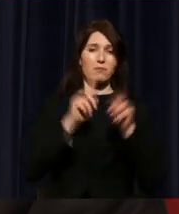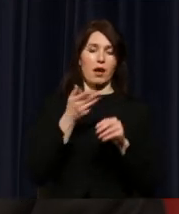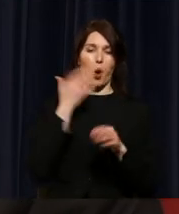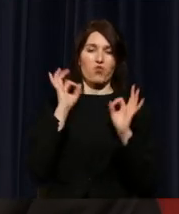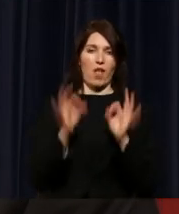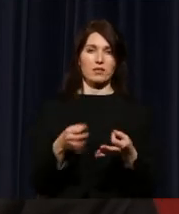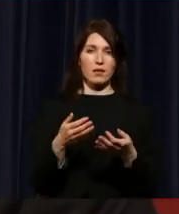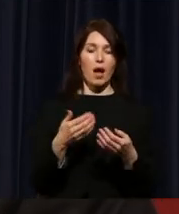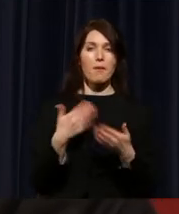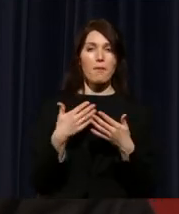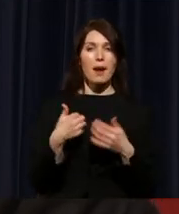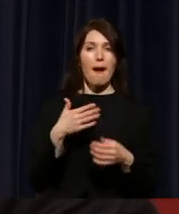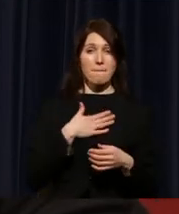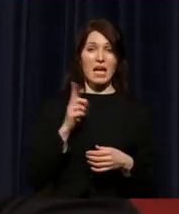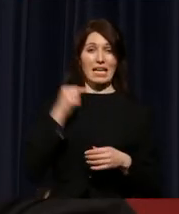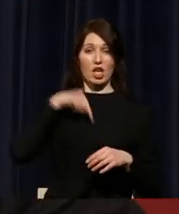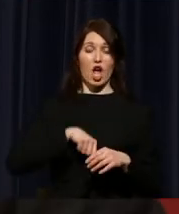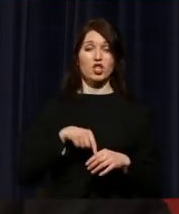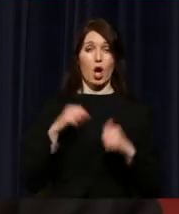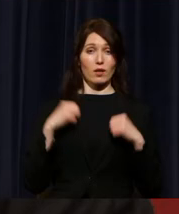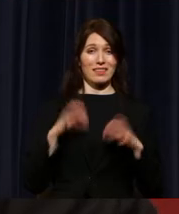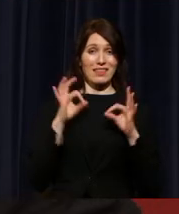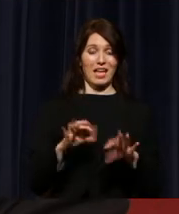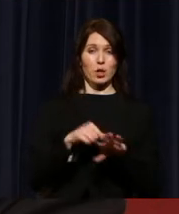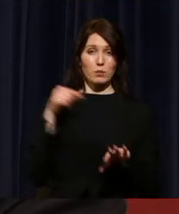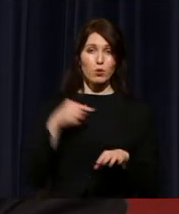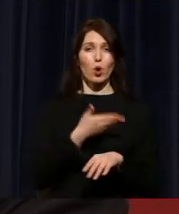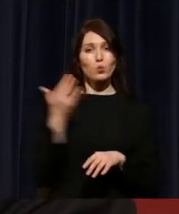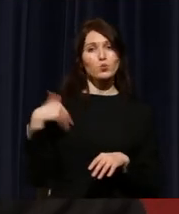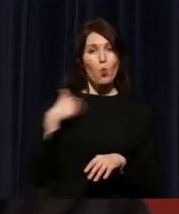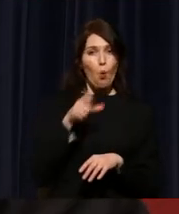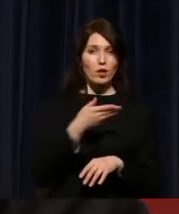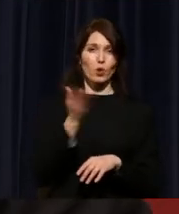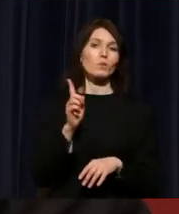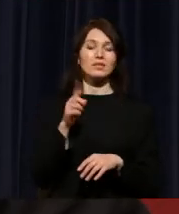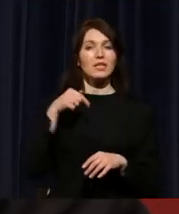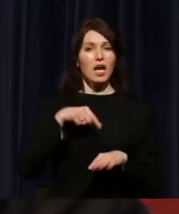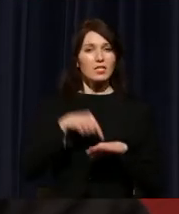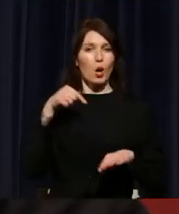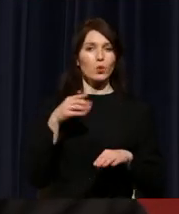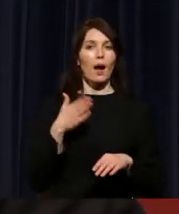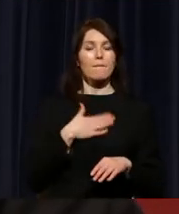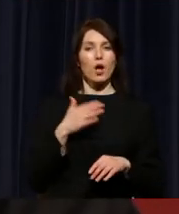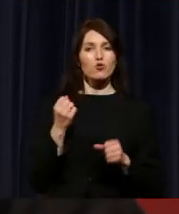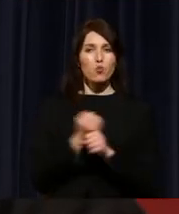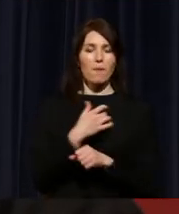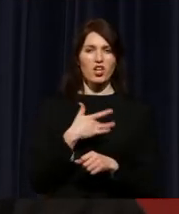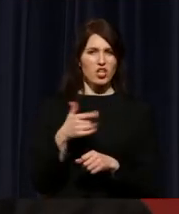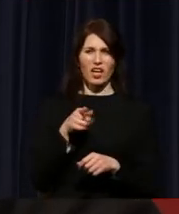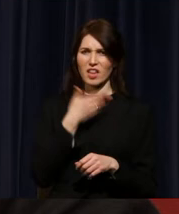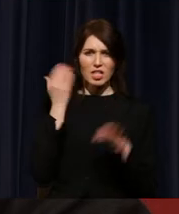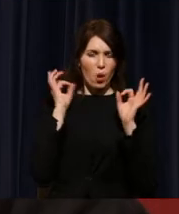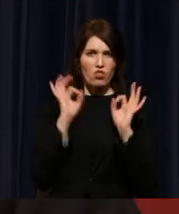ir šī stīga taisnīguma, es domāju, un ja jūsos skolnieki ir šī stīga, ka man tomēr liekas netaisnīgi,